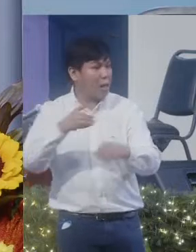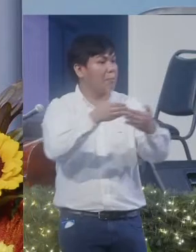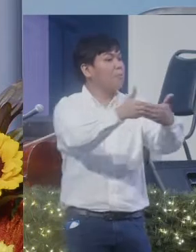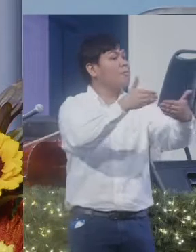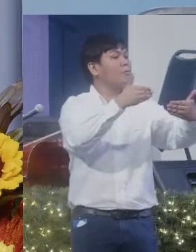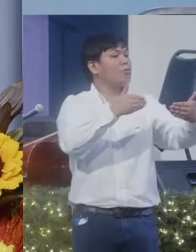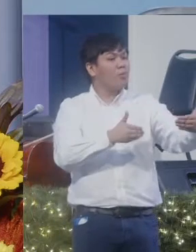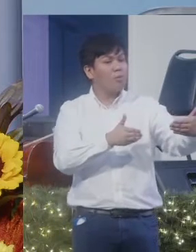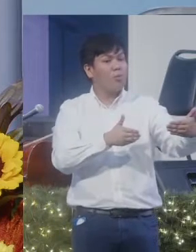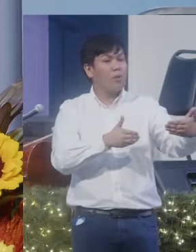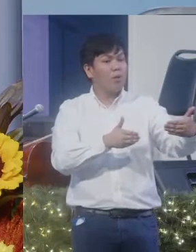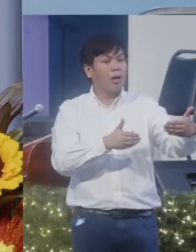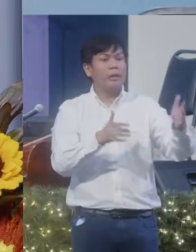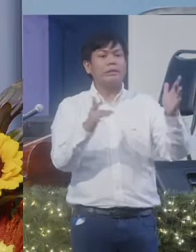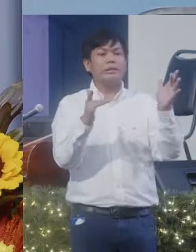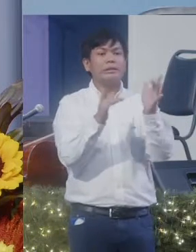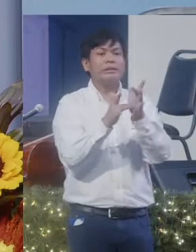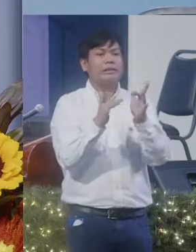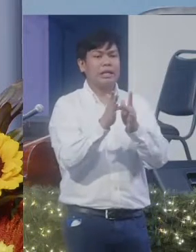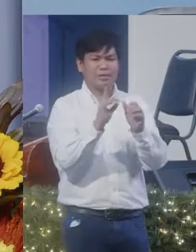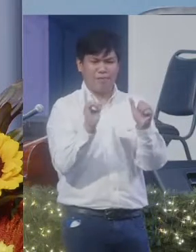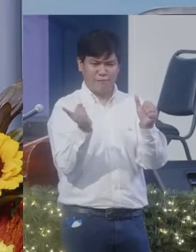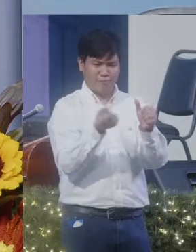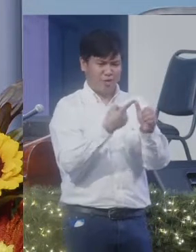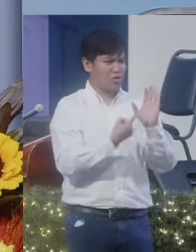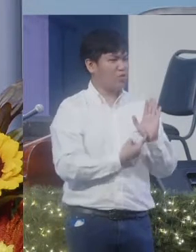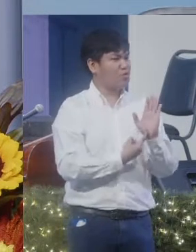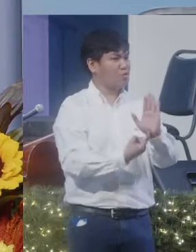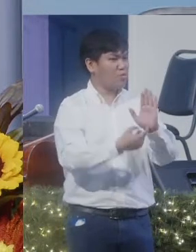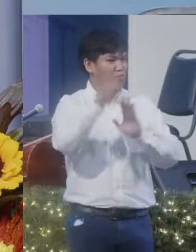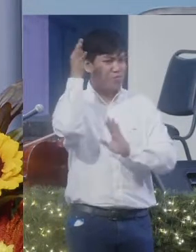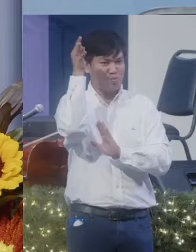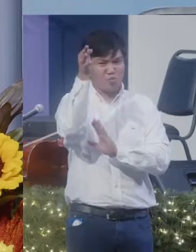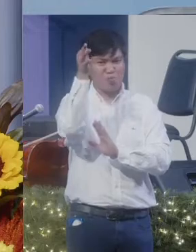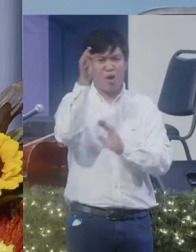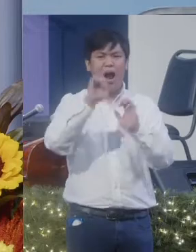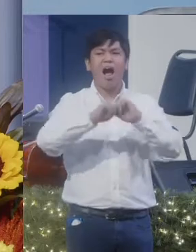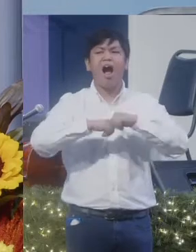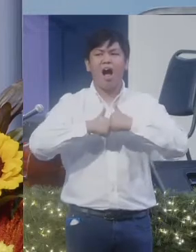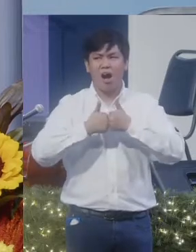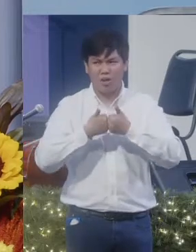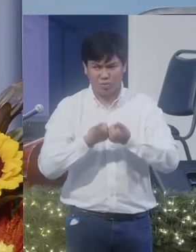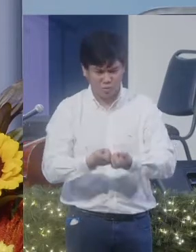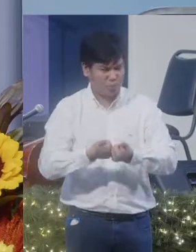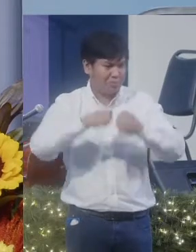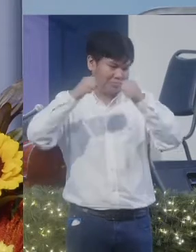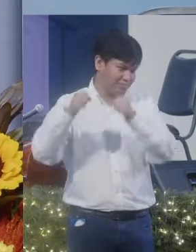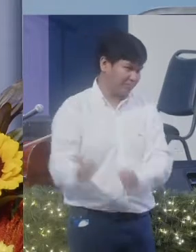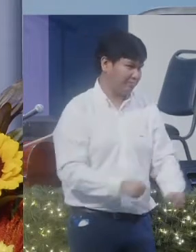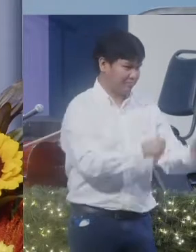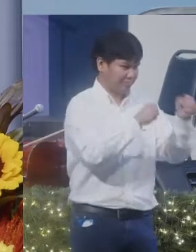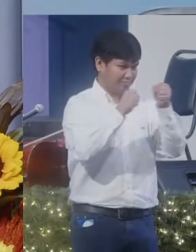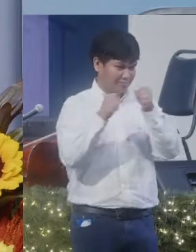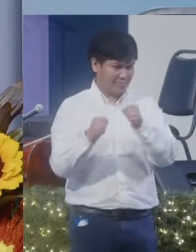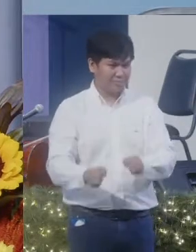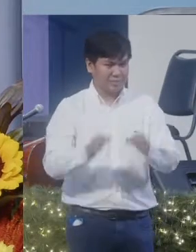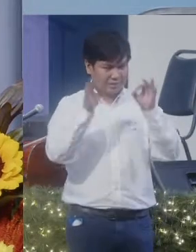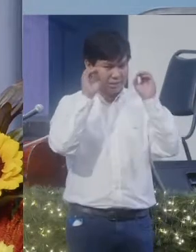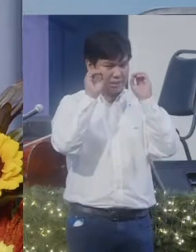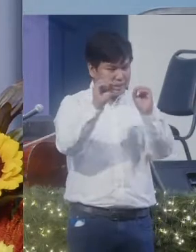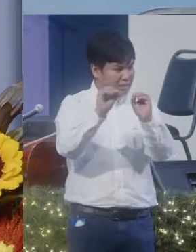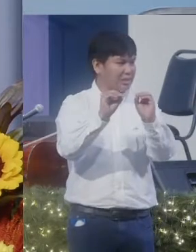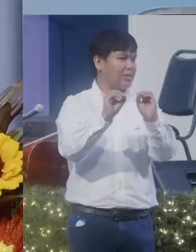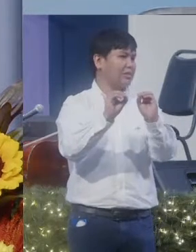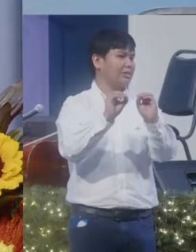ay iminwestra niya muna, ipinakita niya muna kung paano ang makapangyarihang pagtuturo ng salita